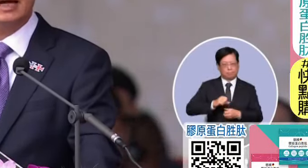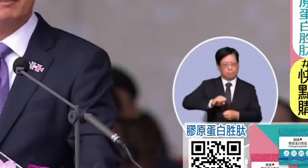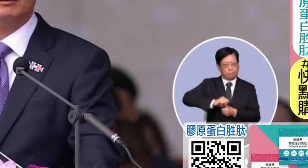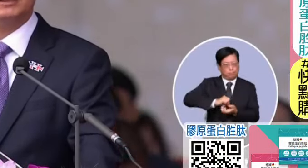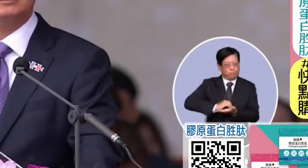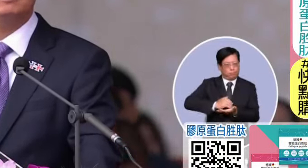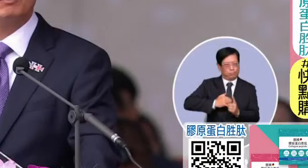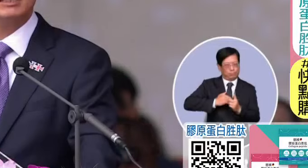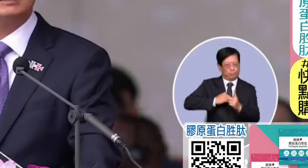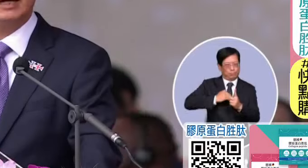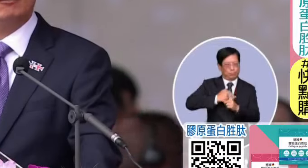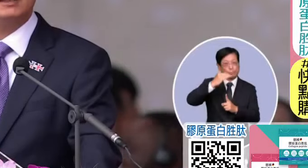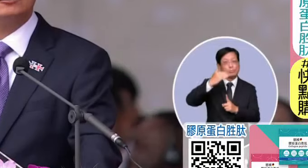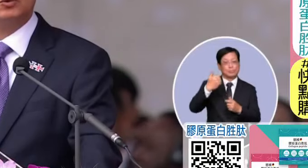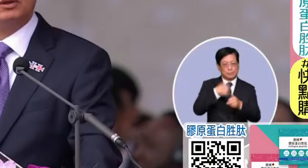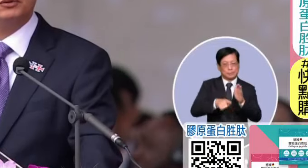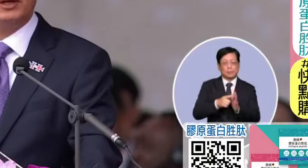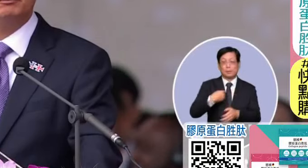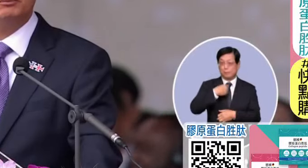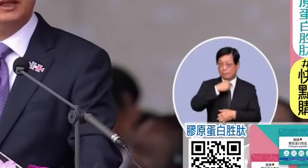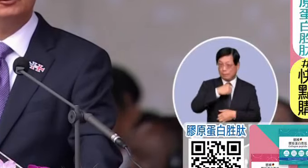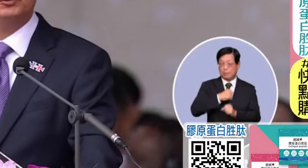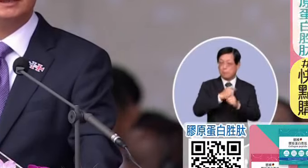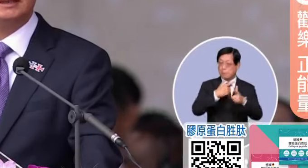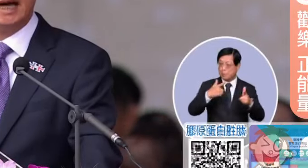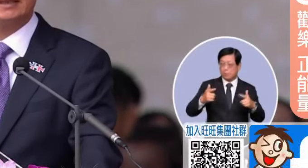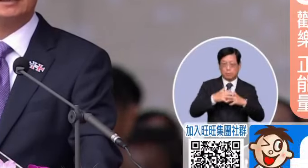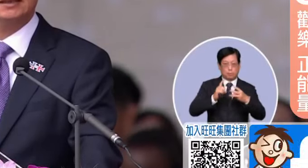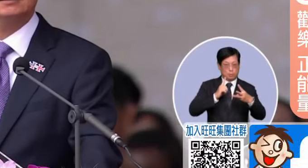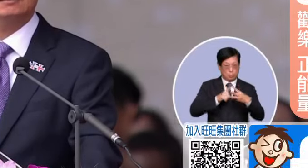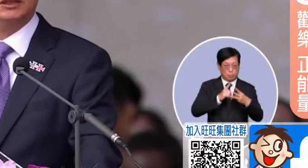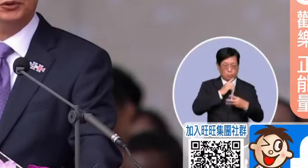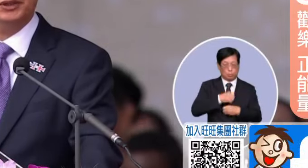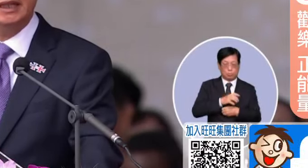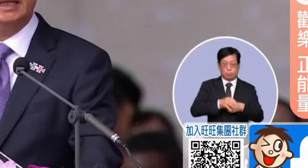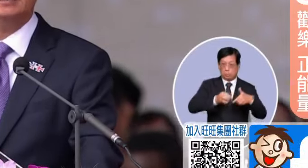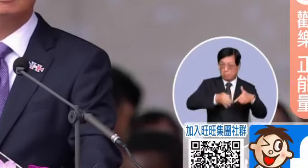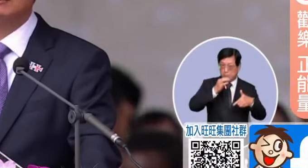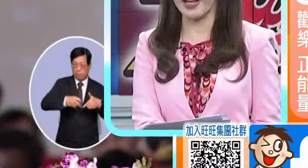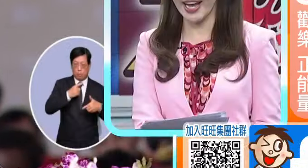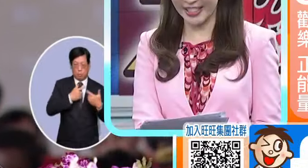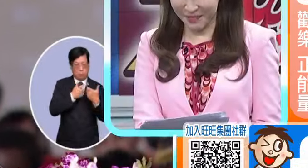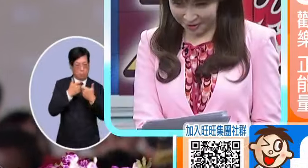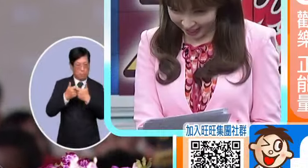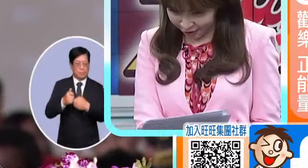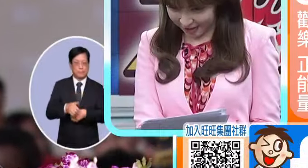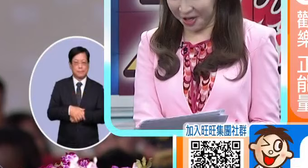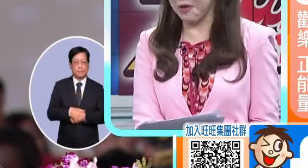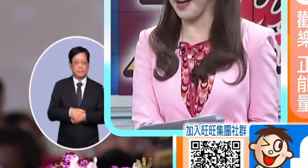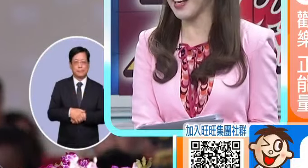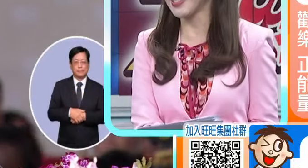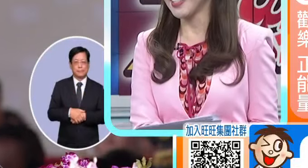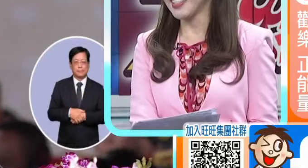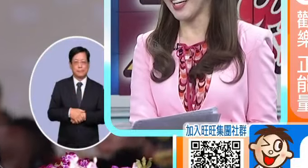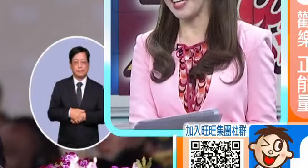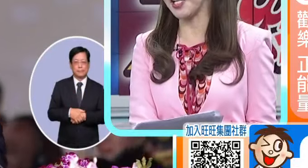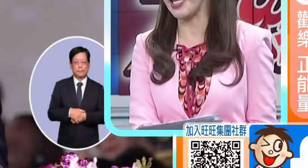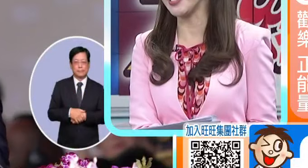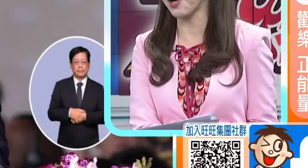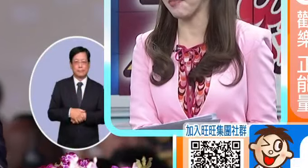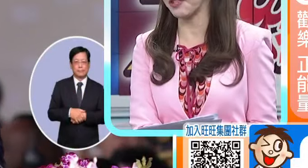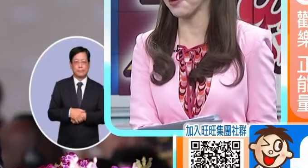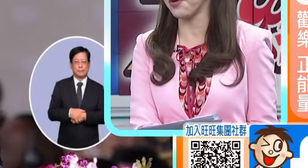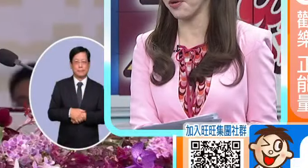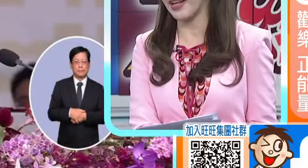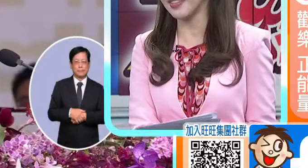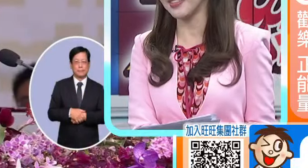共管啊，共管已经写在你脸上了。 哎，提早哎，因为要共管，应该也是美国大选之后吧？他现在提